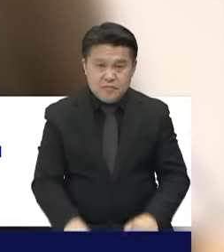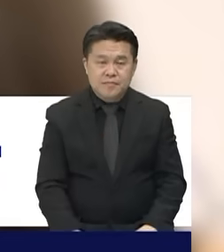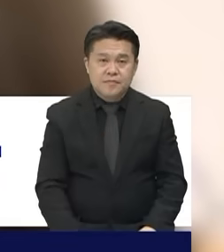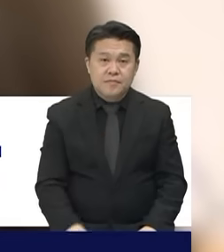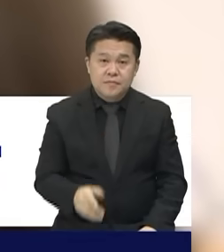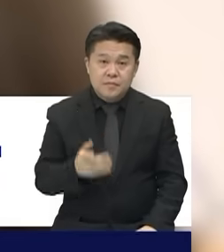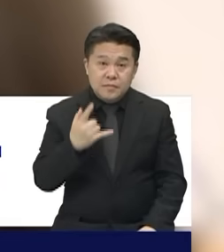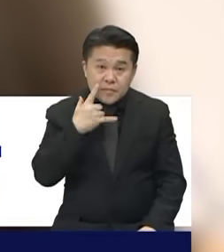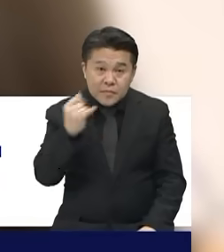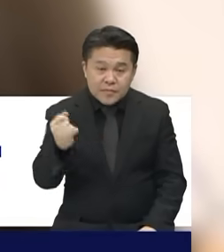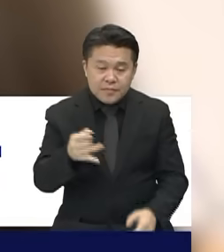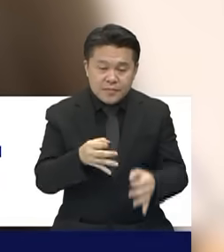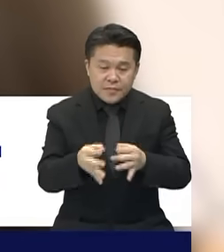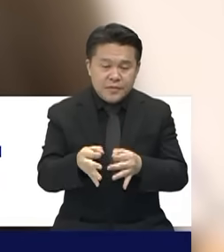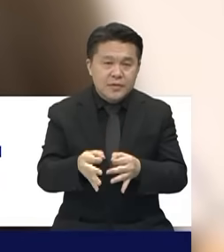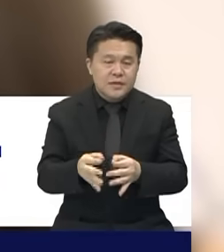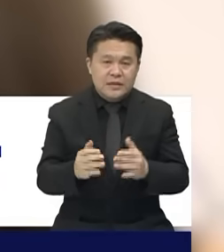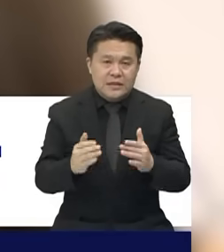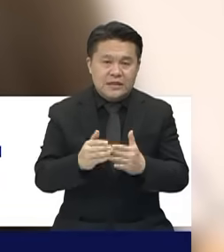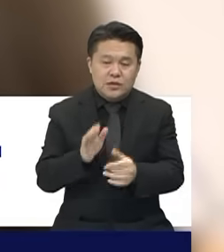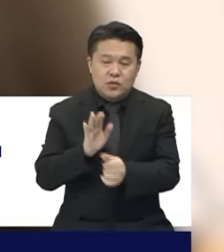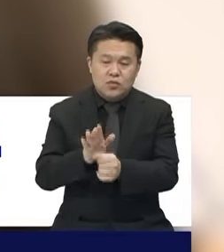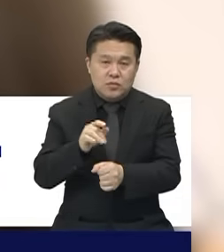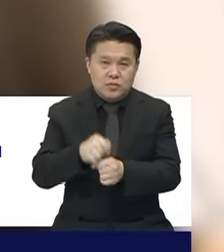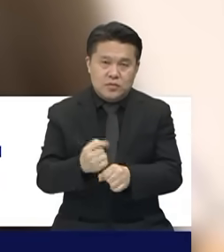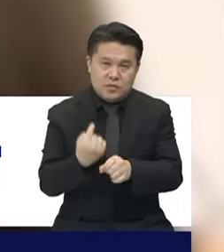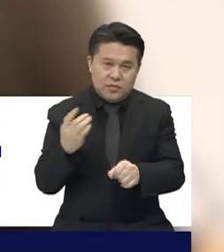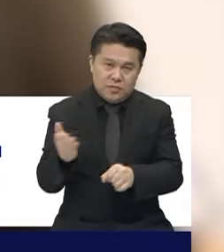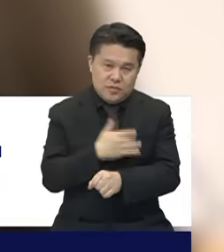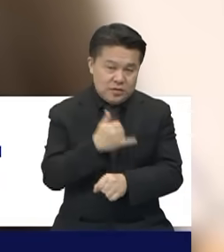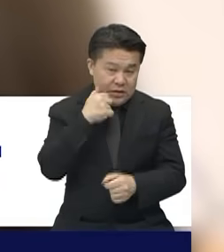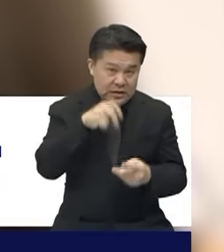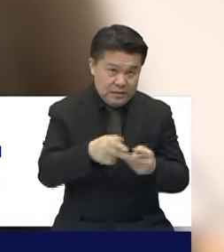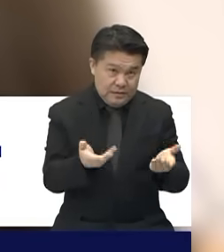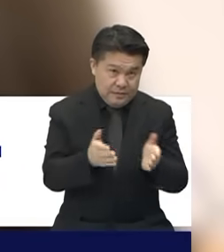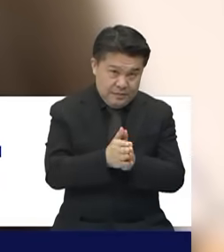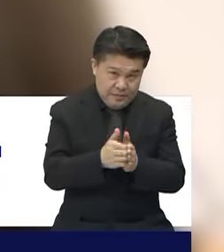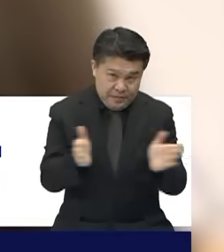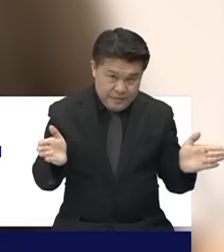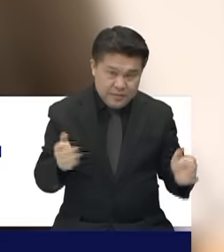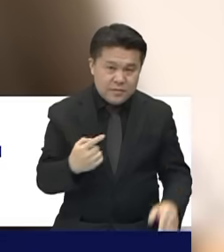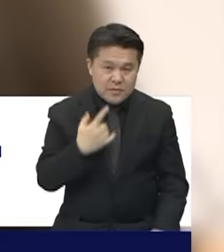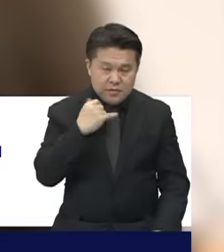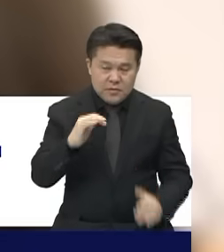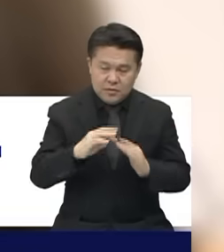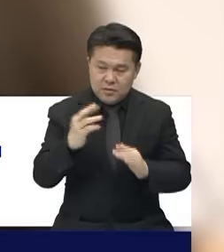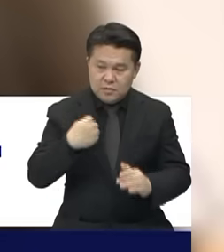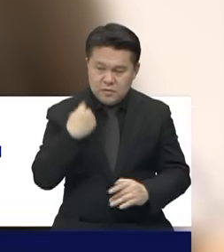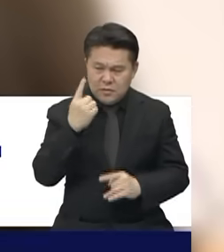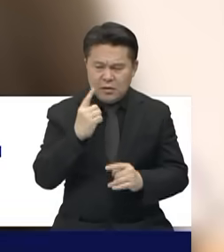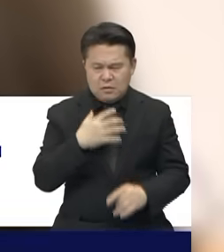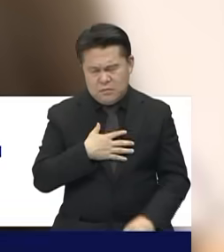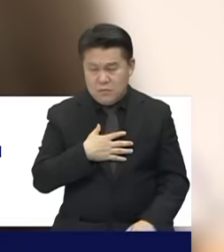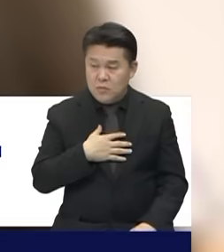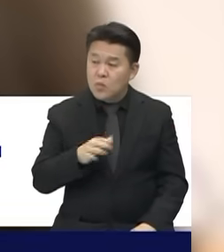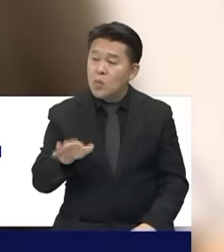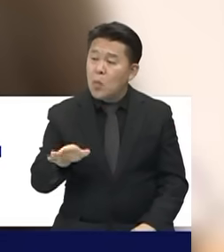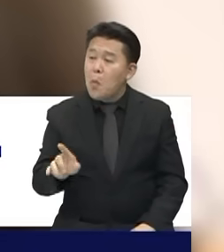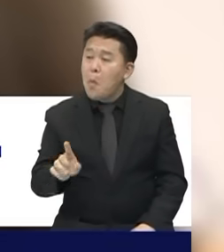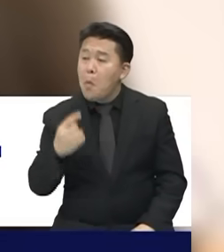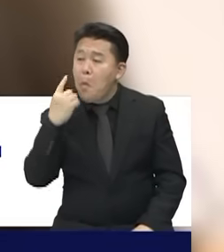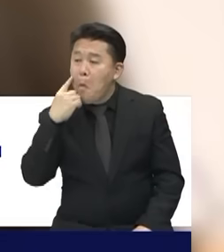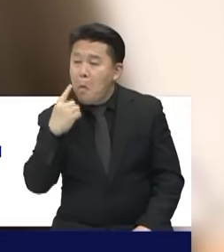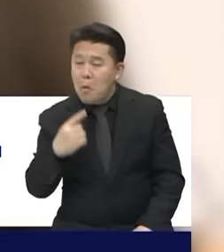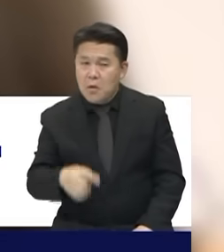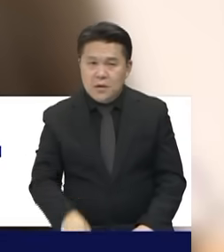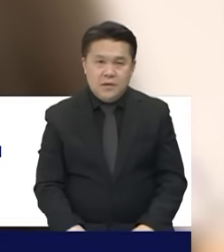이 어머니는 가게의 보탬이 되고자 지난해부터 고객센터 일을 시작했다는데요. 어머니의 퇴근길 표정이 좋지 않기에 무슨 일이